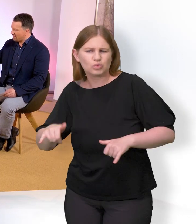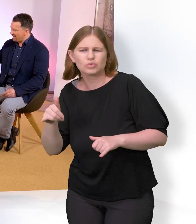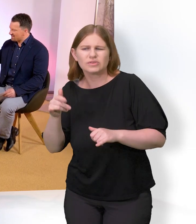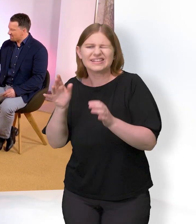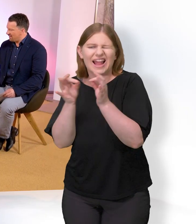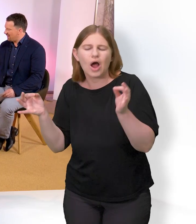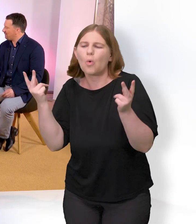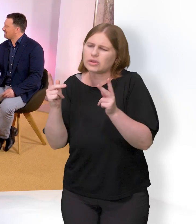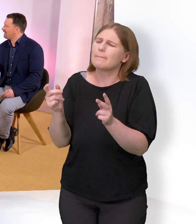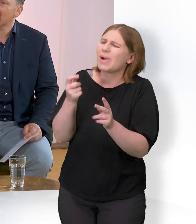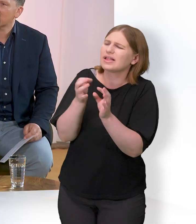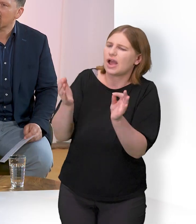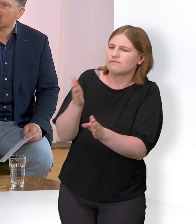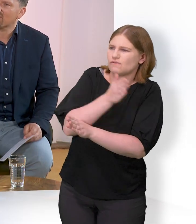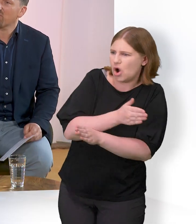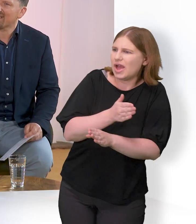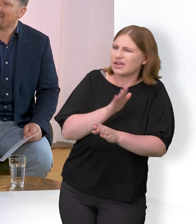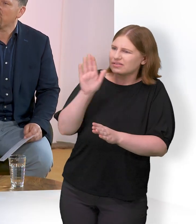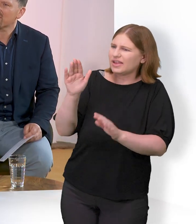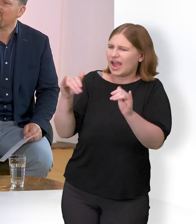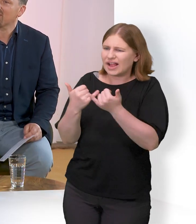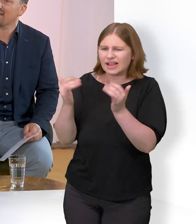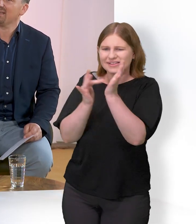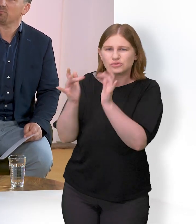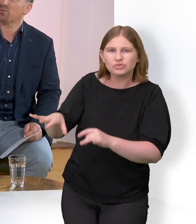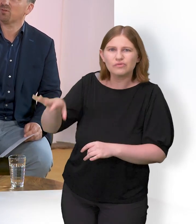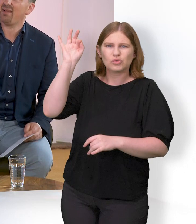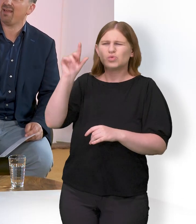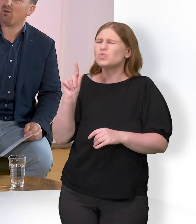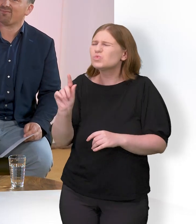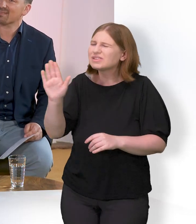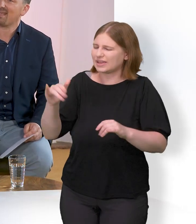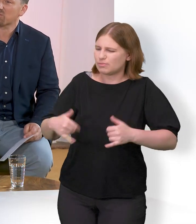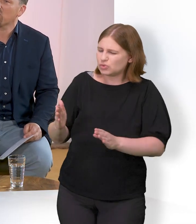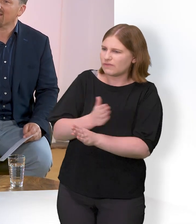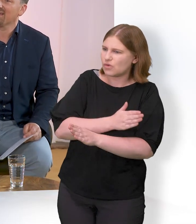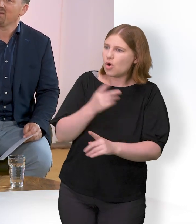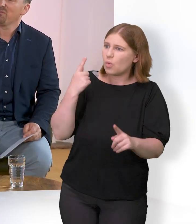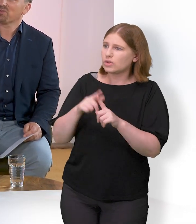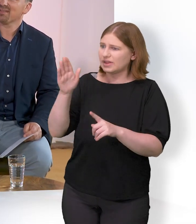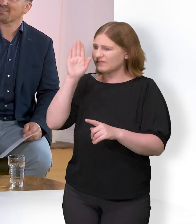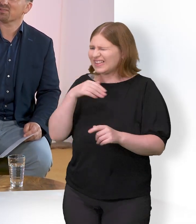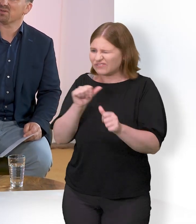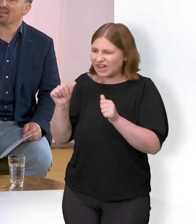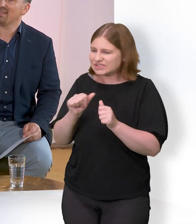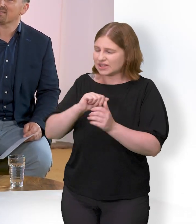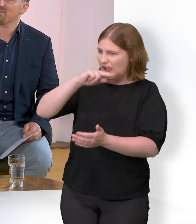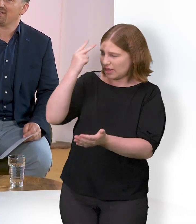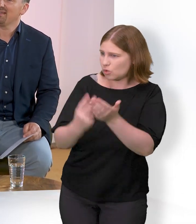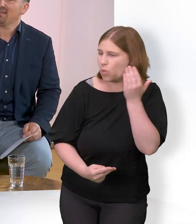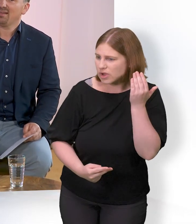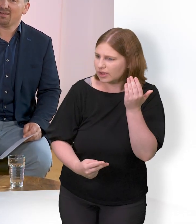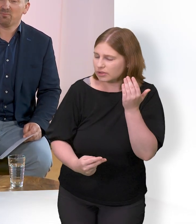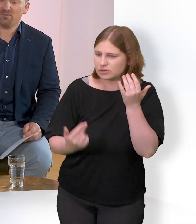vorher, erstens mal haben deine Eltern zu Jesus gefunden, kurz vor deiner Geburt und er wäre auch fast ertrunken. Genau. Du hast den Song letztes